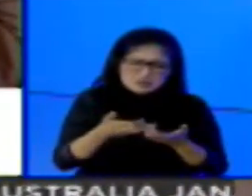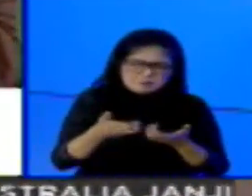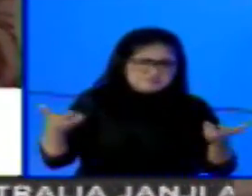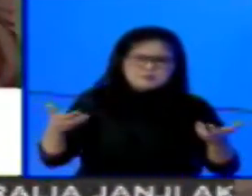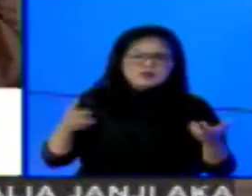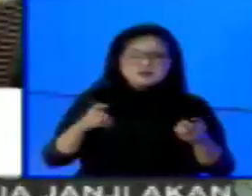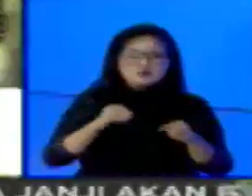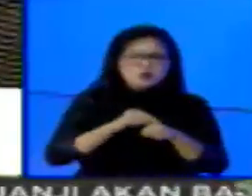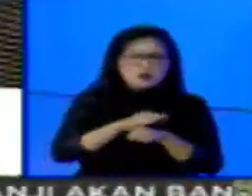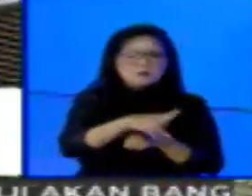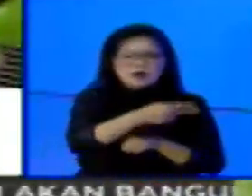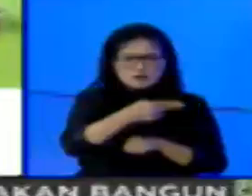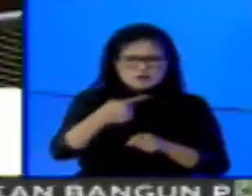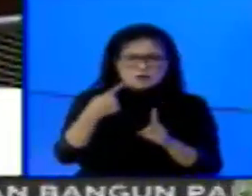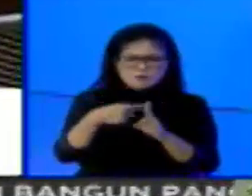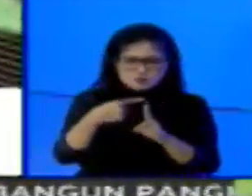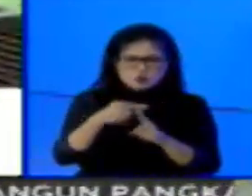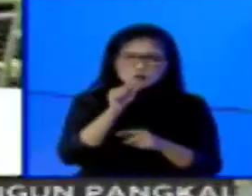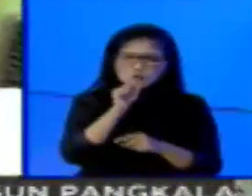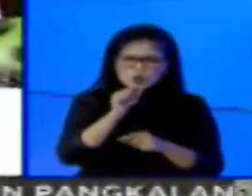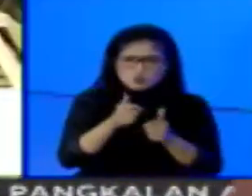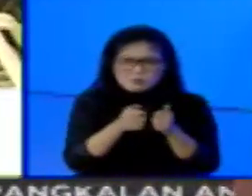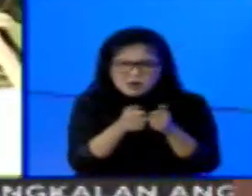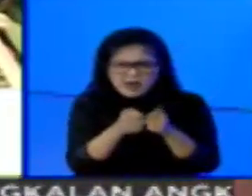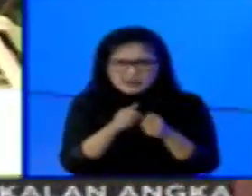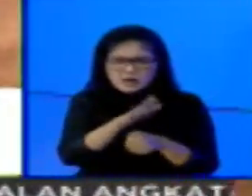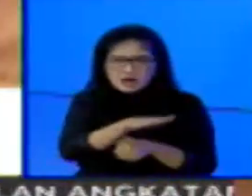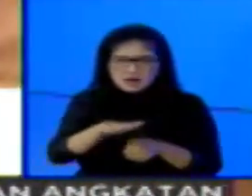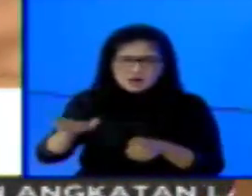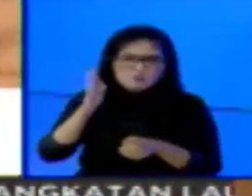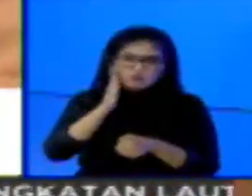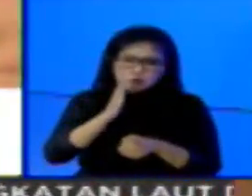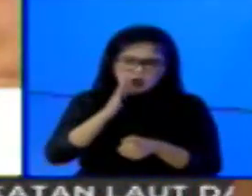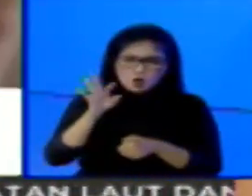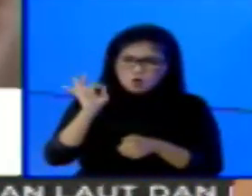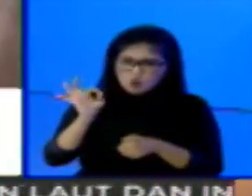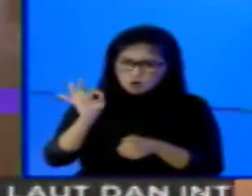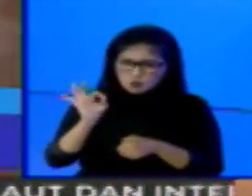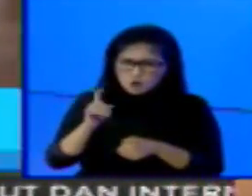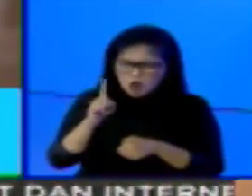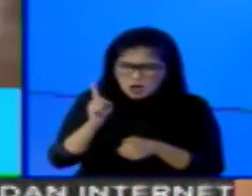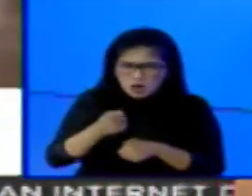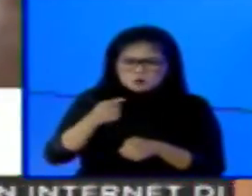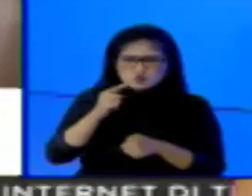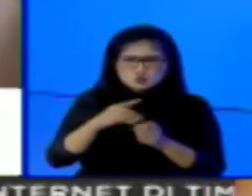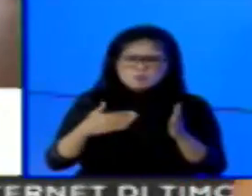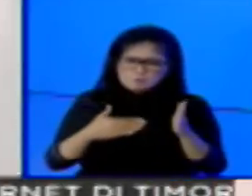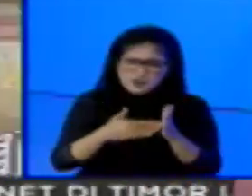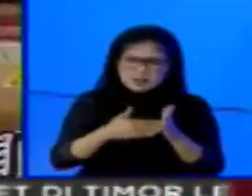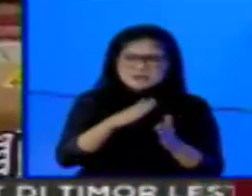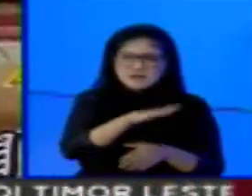negatif dan positif dirasakan penggunaan gawai di kalangan remaja. Orang tua dituntut untuk menyadari pentingnya membatasi anak dalam penggunaan